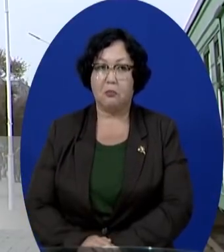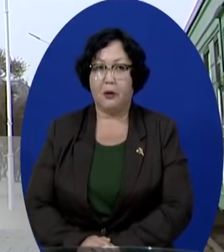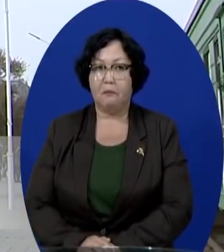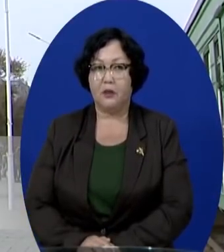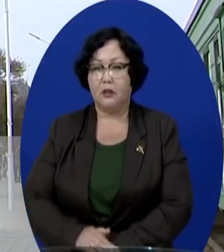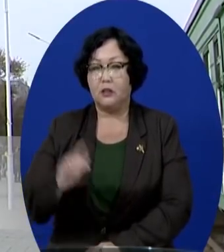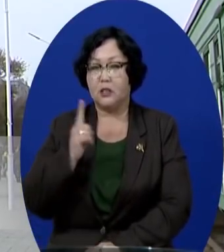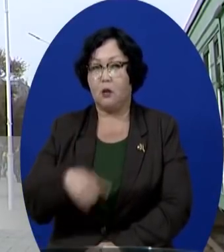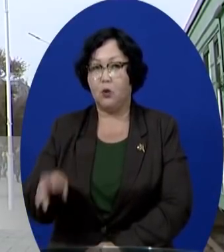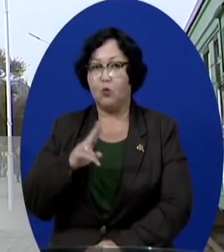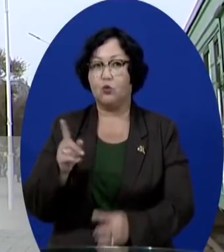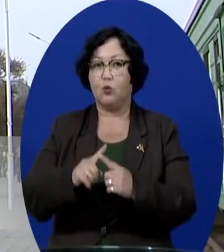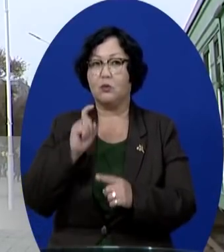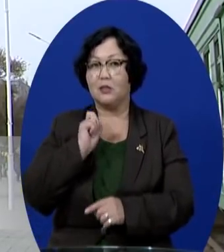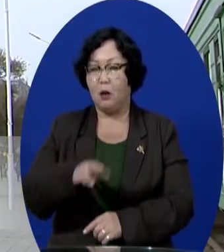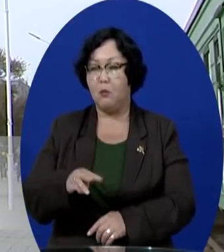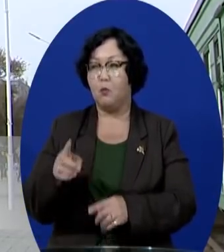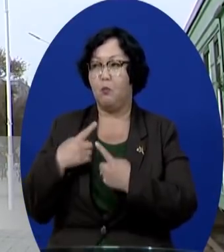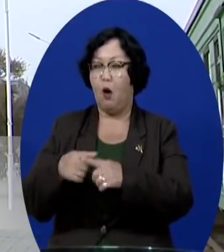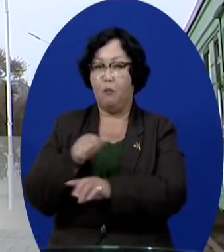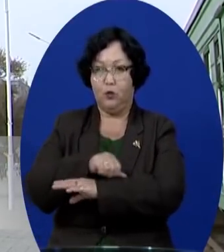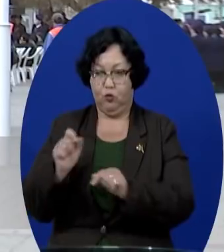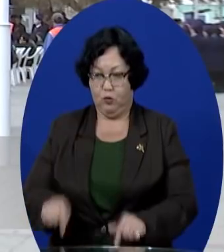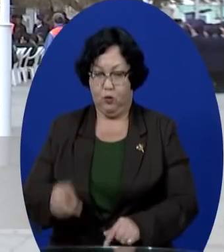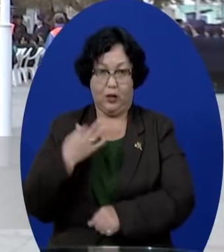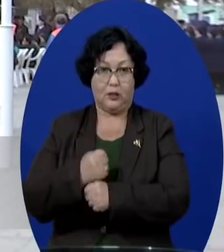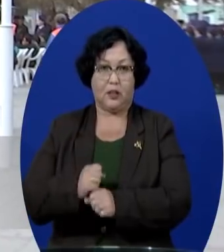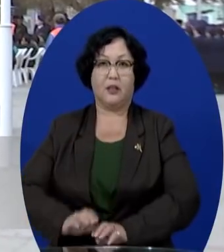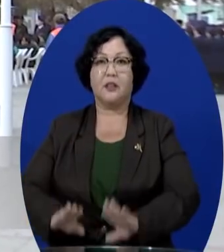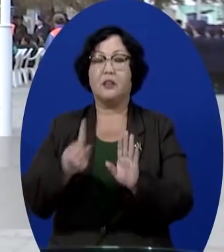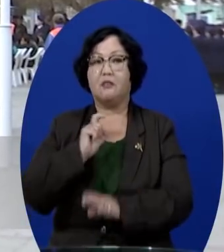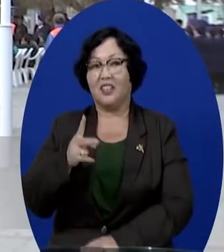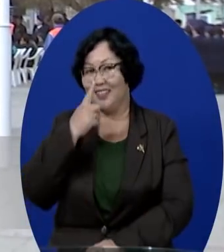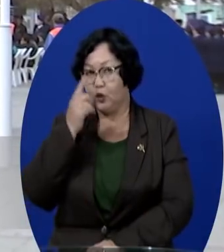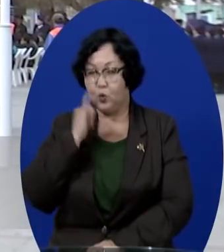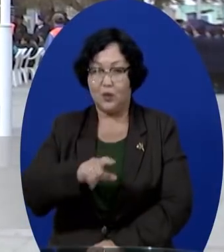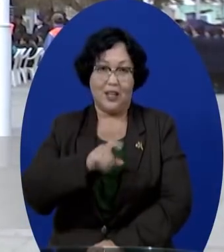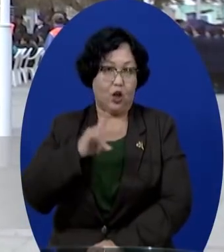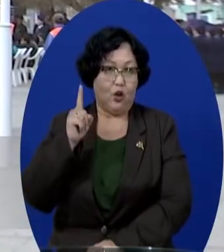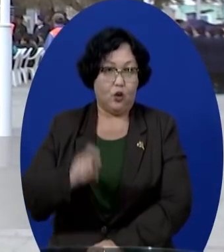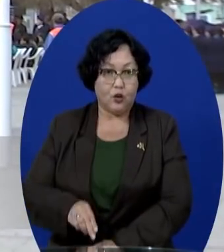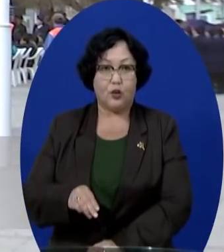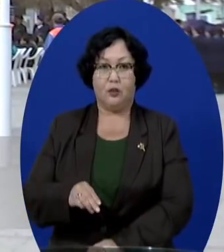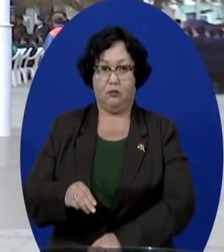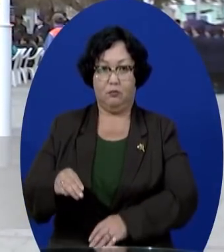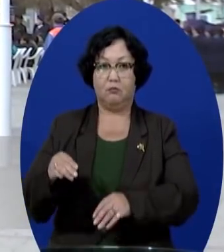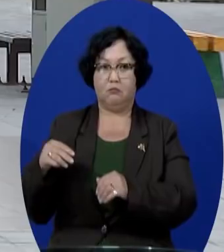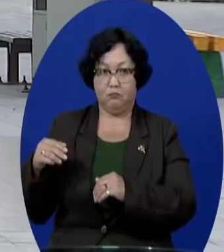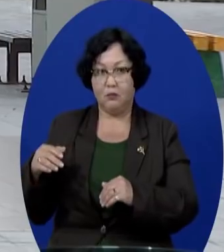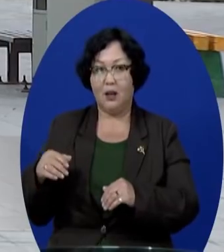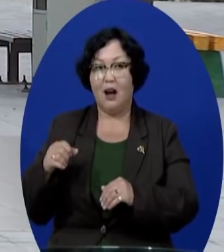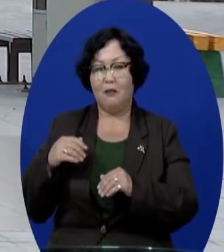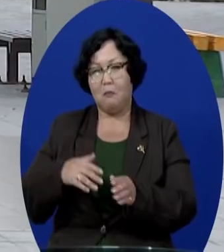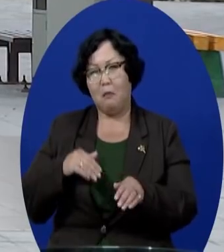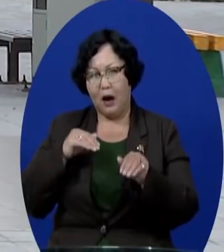Замын үед төмөр замын боомтын үйл ажиллагаа өнөөдрийн байдлаар хэвэн явагдаж байна. Бүгд найрамдах хятад ард улсын эрийн хотод авто тээврээр нэвтрэх ачаа бараа бөөгнөрсөн энэ